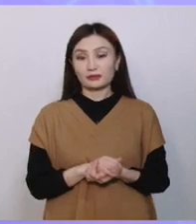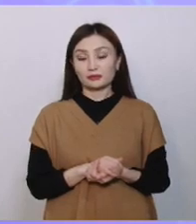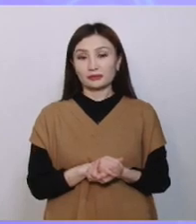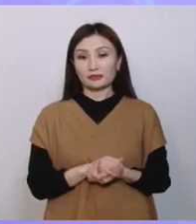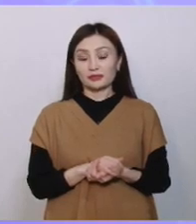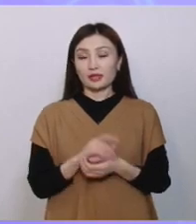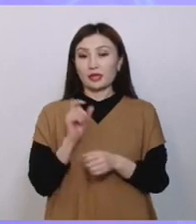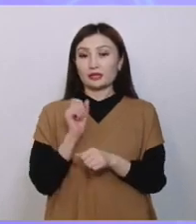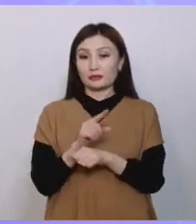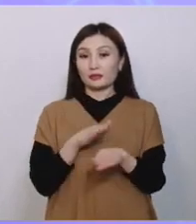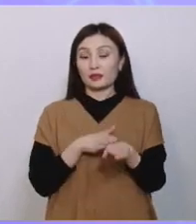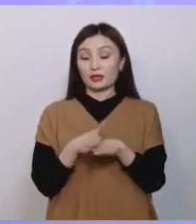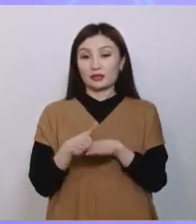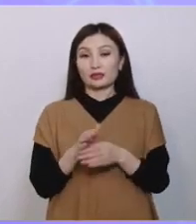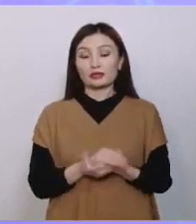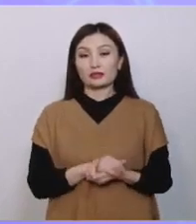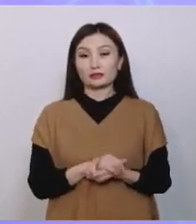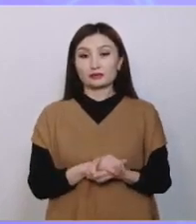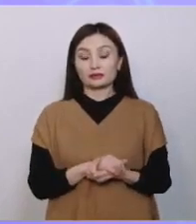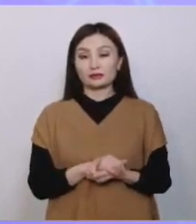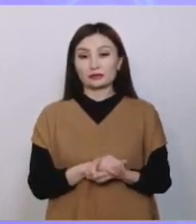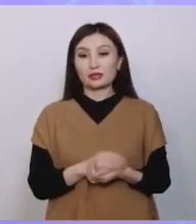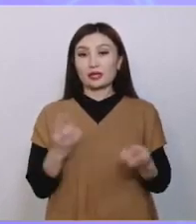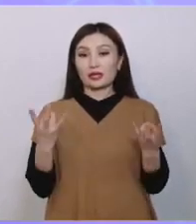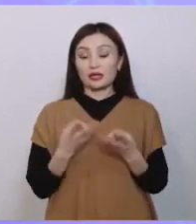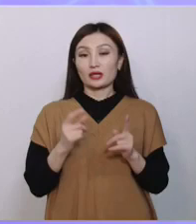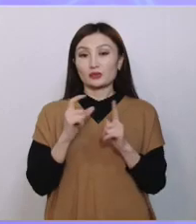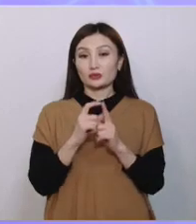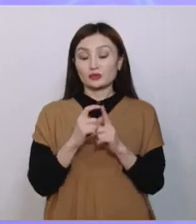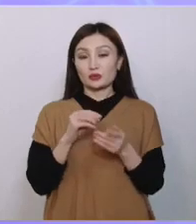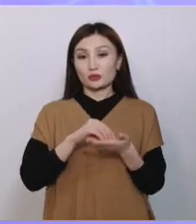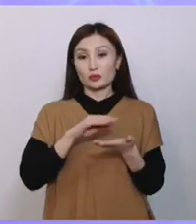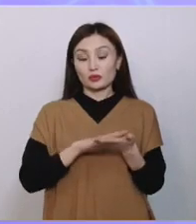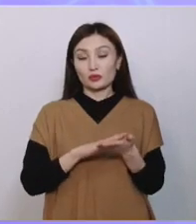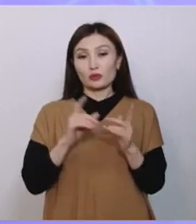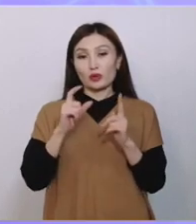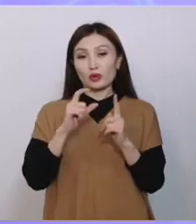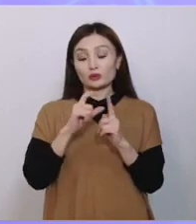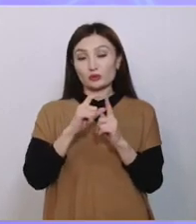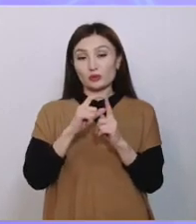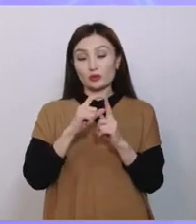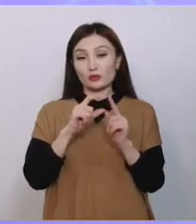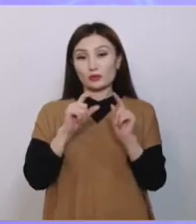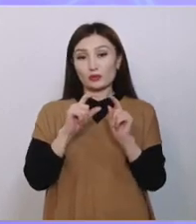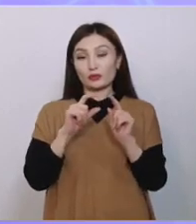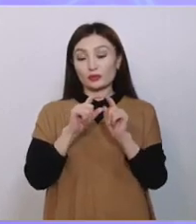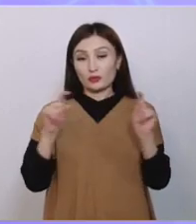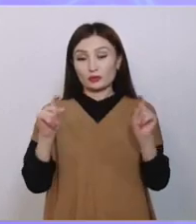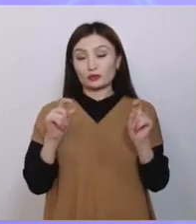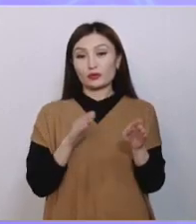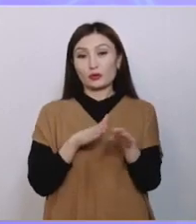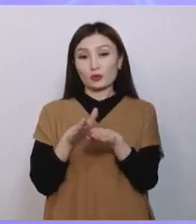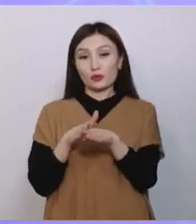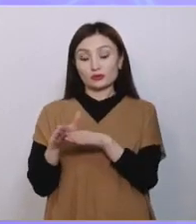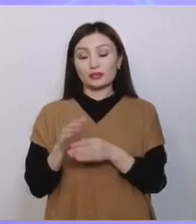Кейінгі тапшырманы атқаралы. Керекті сөздерді қойып, сөйлемдерді толықтағыла.